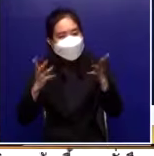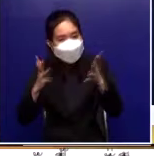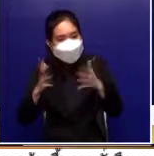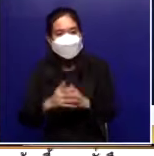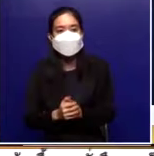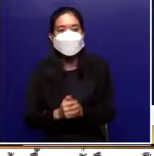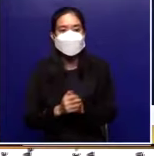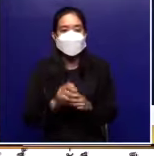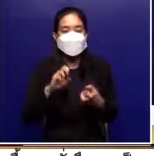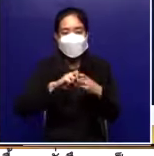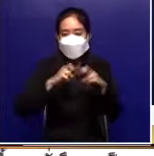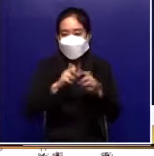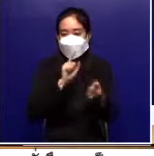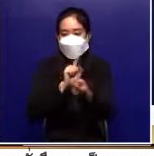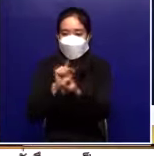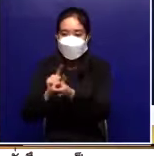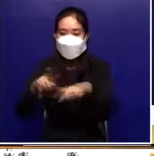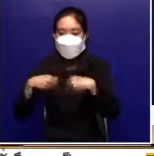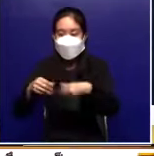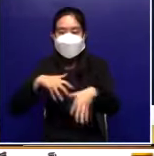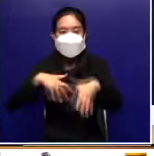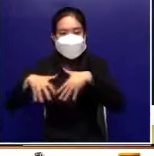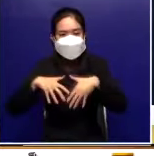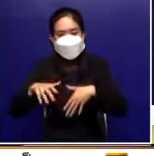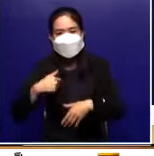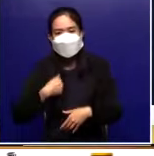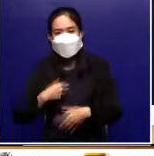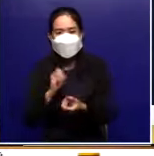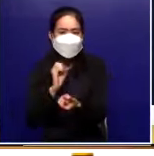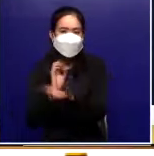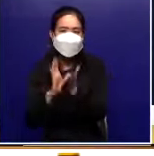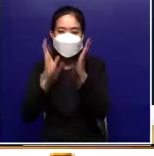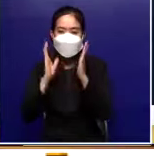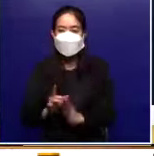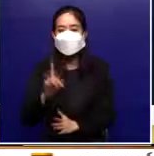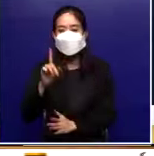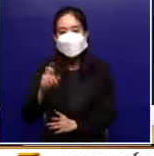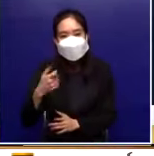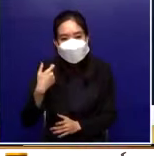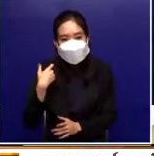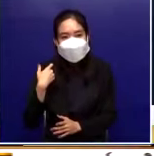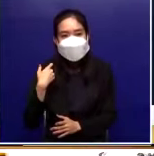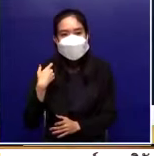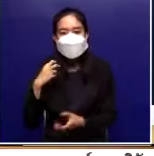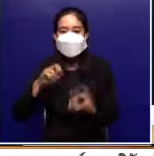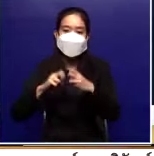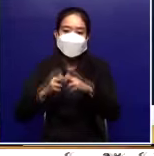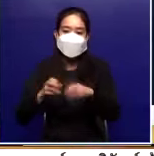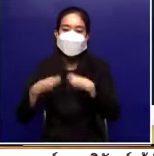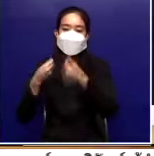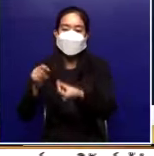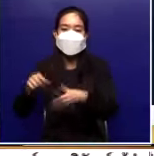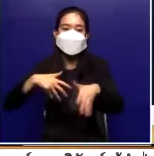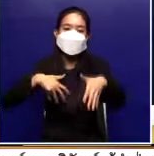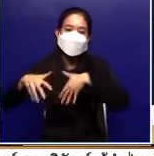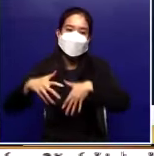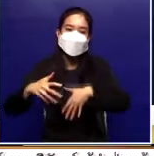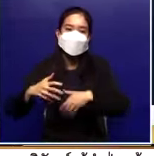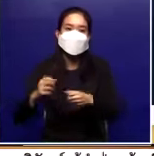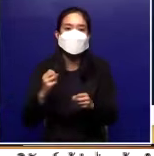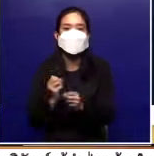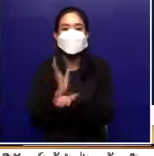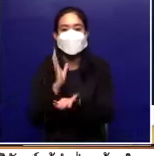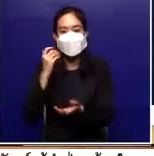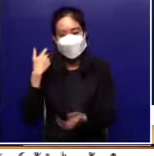ประเทศครับขยี้ให้คนไทยตายสนิทนักกู้แห่งลุ่มแม่น้ำเจ้าพระยาพักฝ่ายค้านจึงจำเป็น